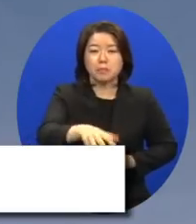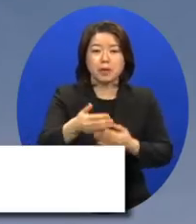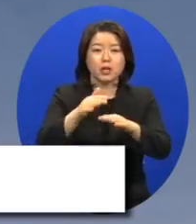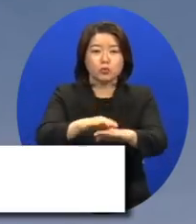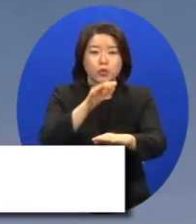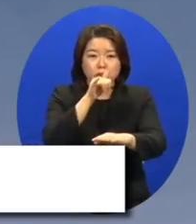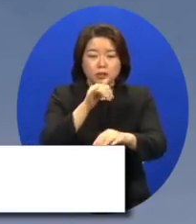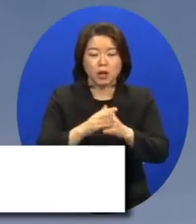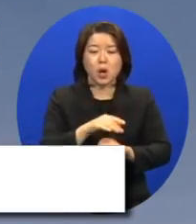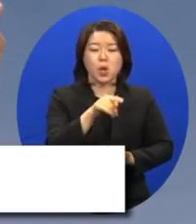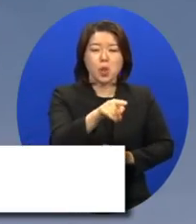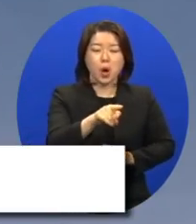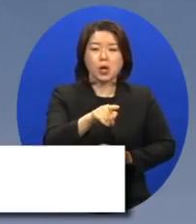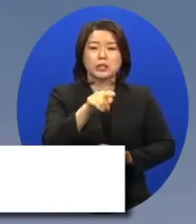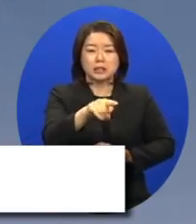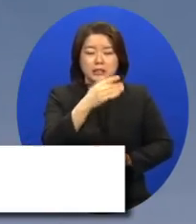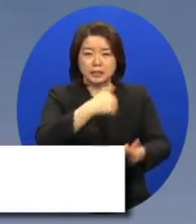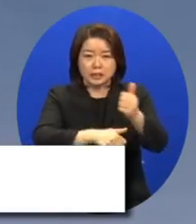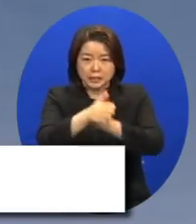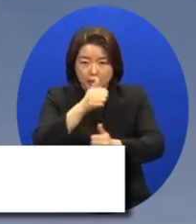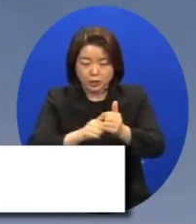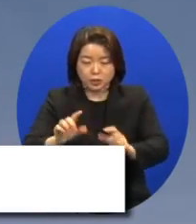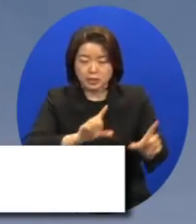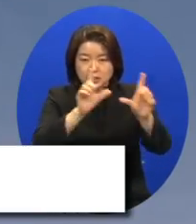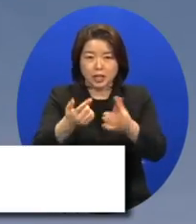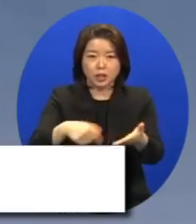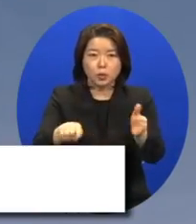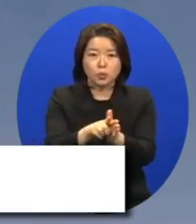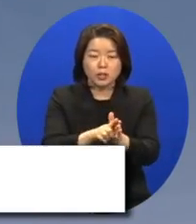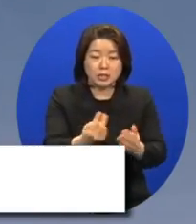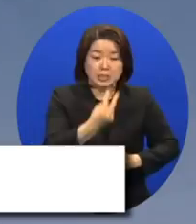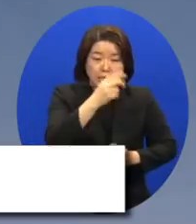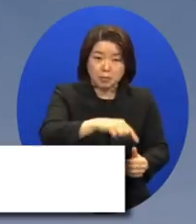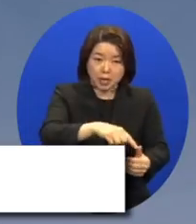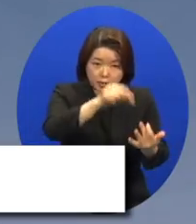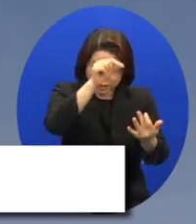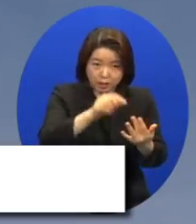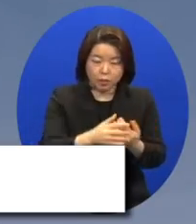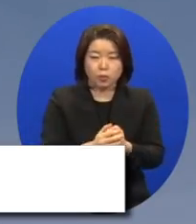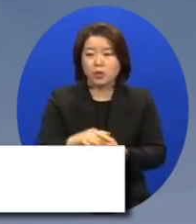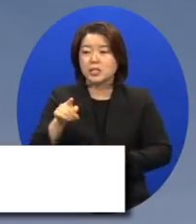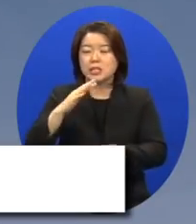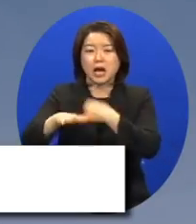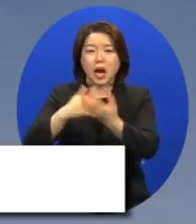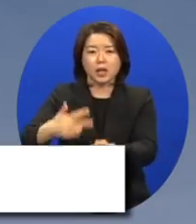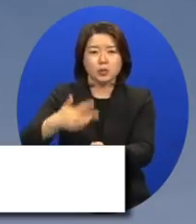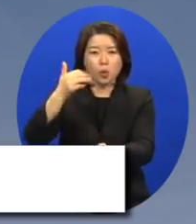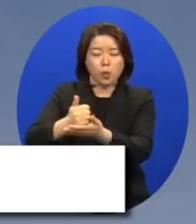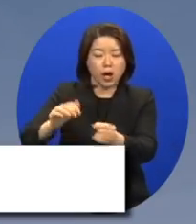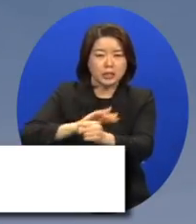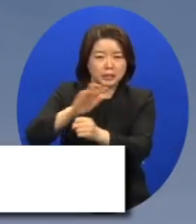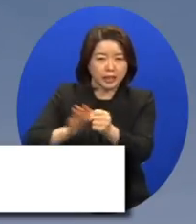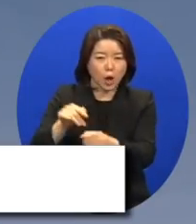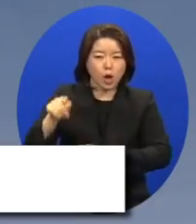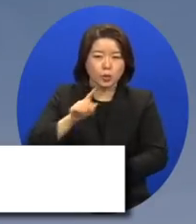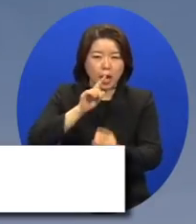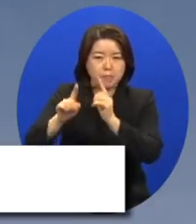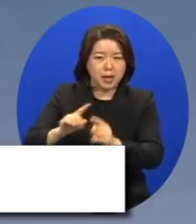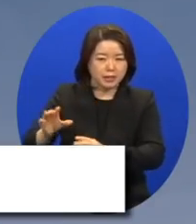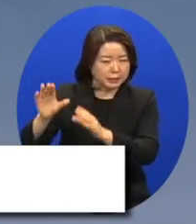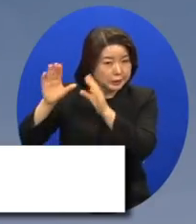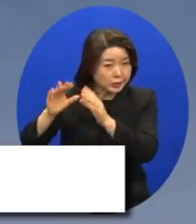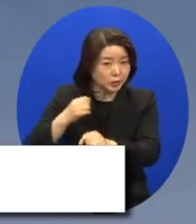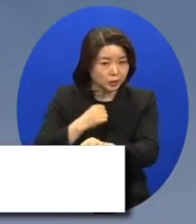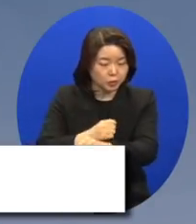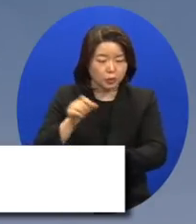너와 네 자손이 살기 위하여 생명을 택하고 내한 아니 여호와를 사랑하고 그의 말씀을 청조